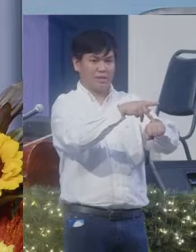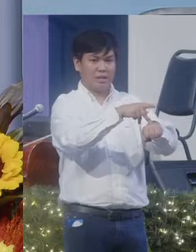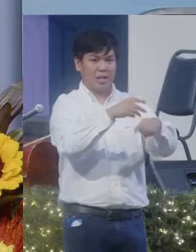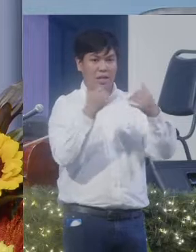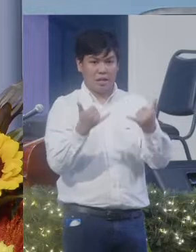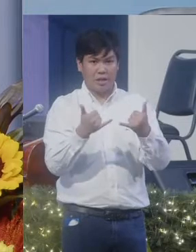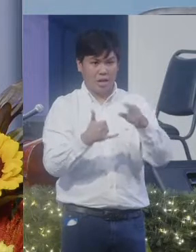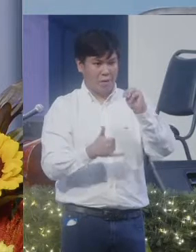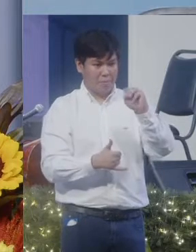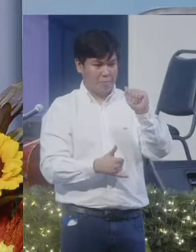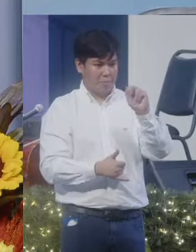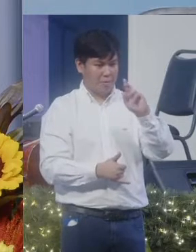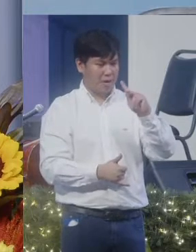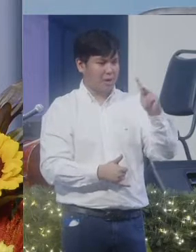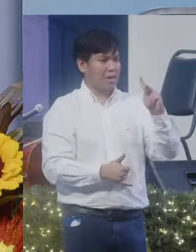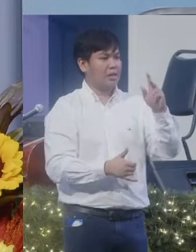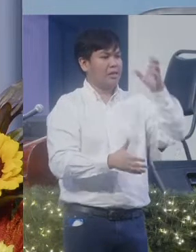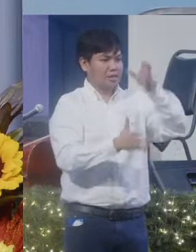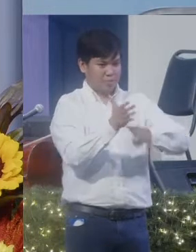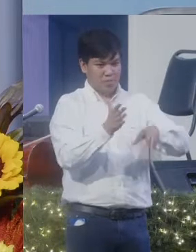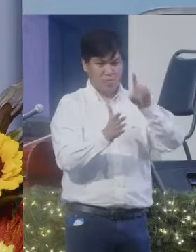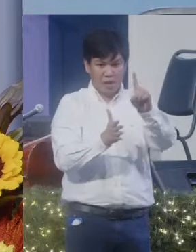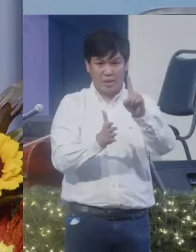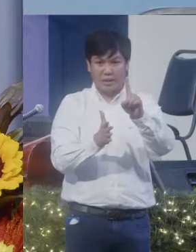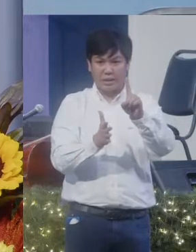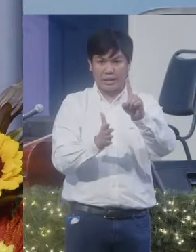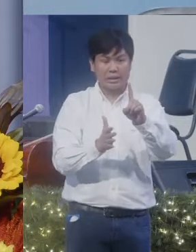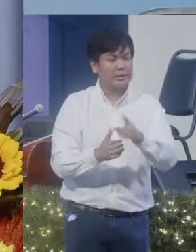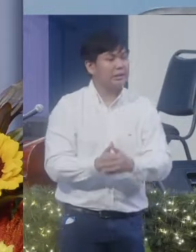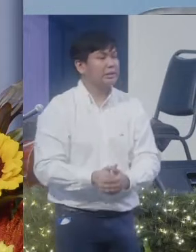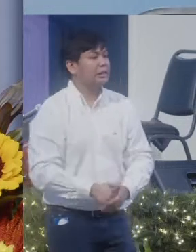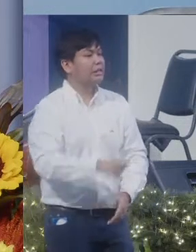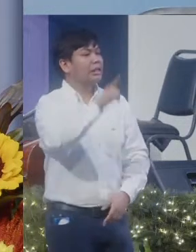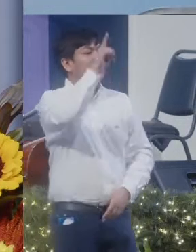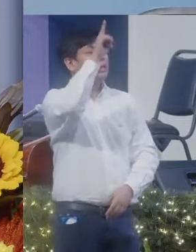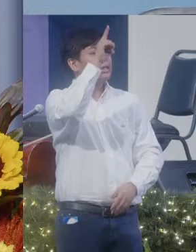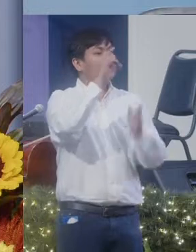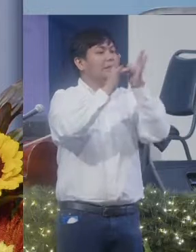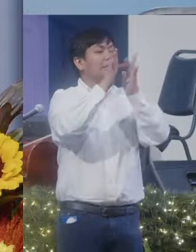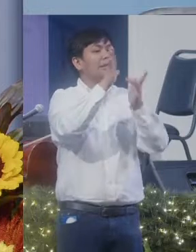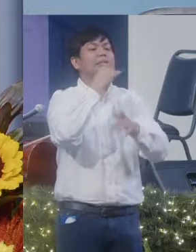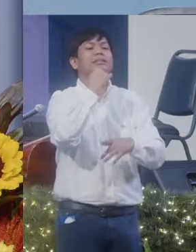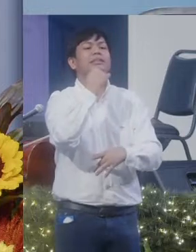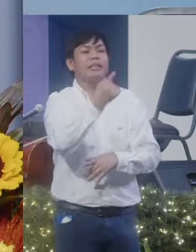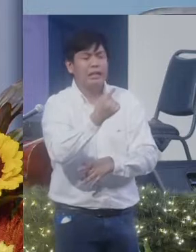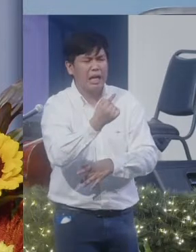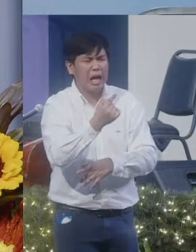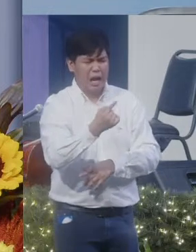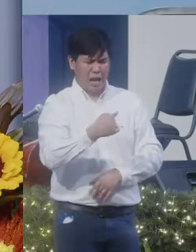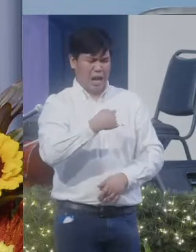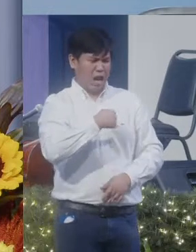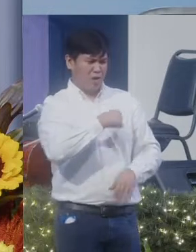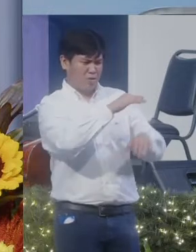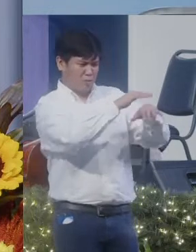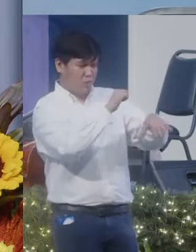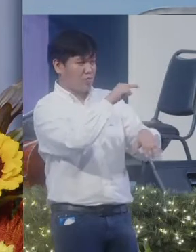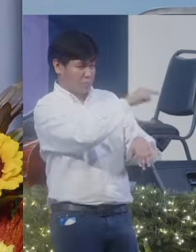sa Mark 1 at sa Matthew 4 na tinawag na niya si Peter, si Simon